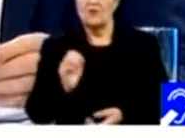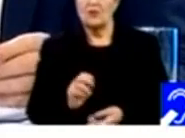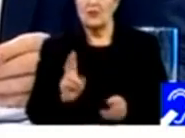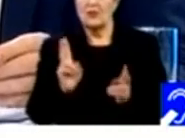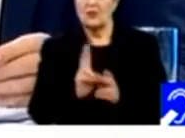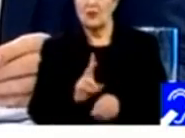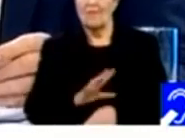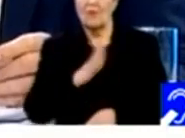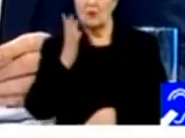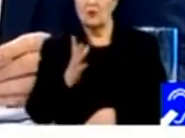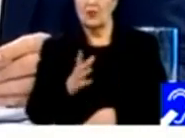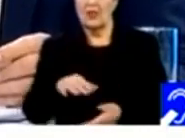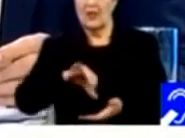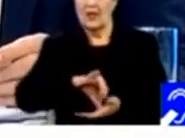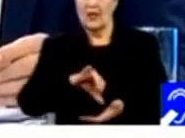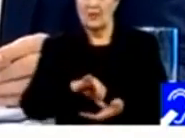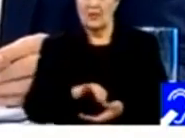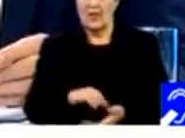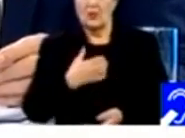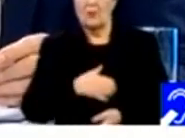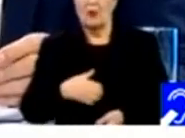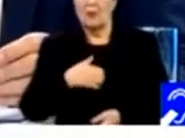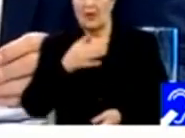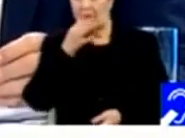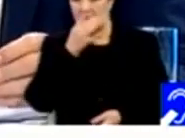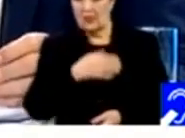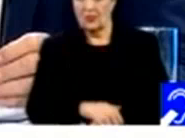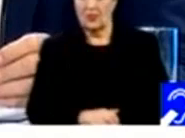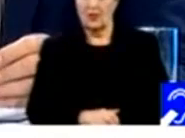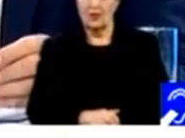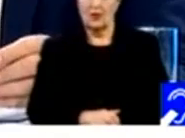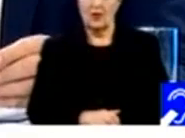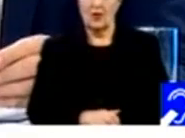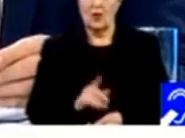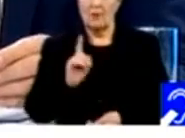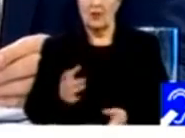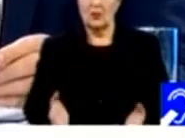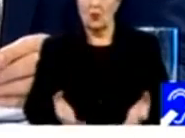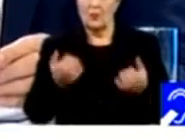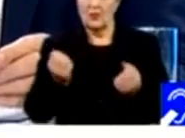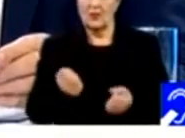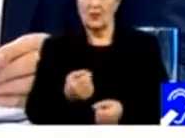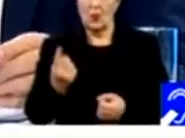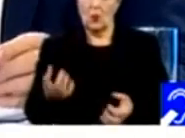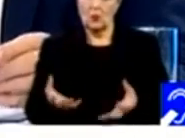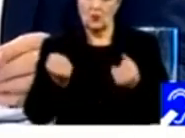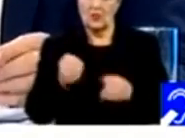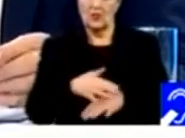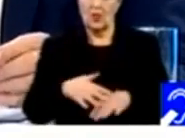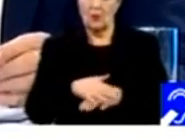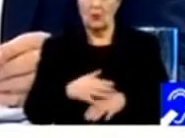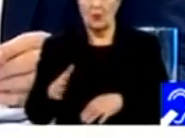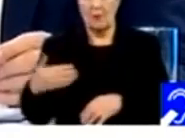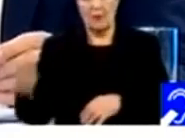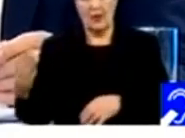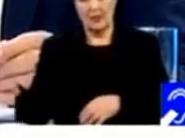întâlniri cu foștii candidați unioniști la primărie Chișinău, i-am văzut în primul tur pe toți, pentru a obține o eventuală susținere publică din